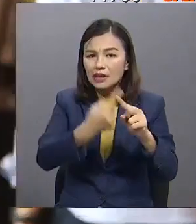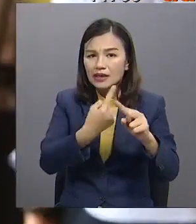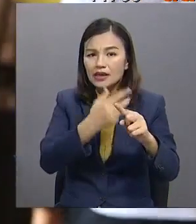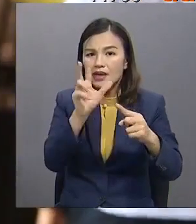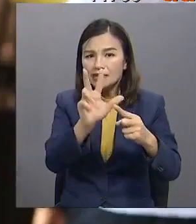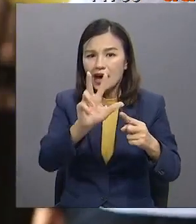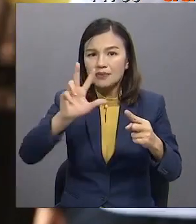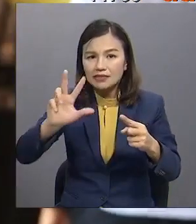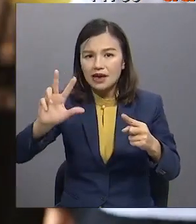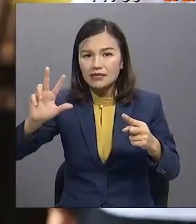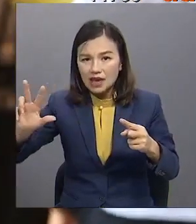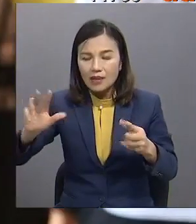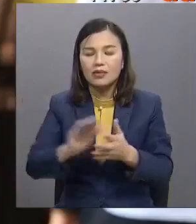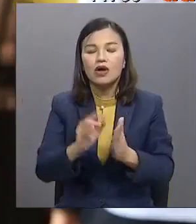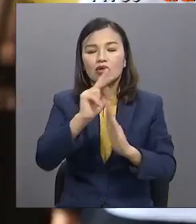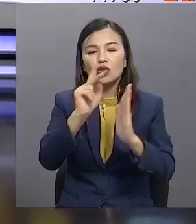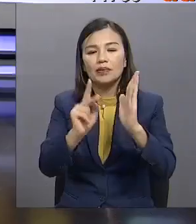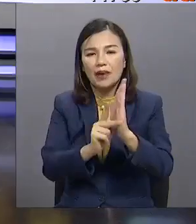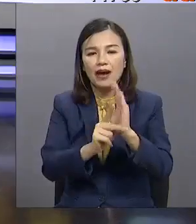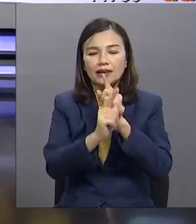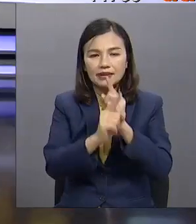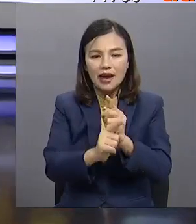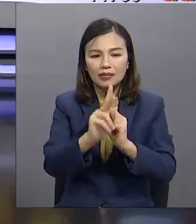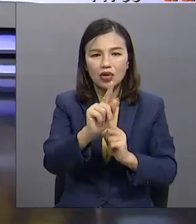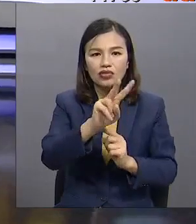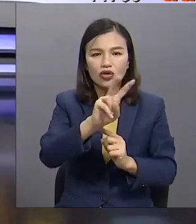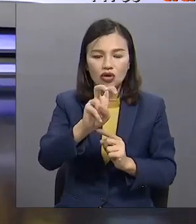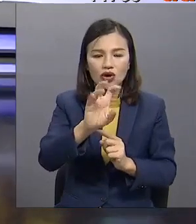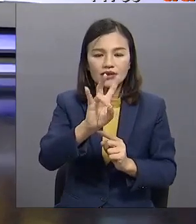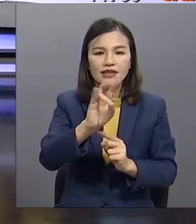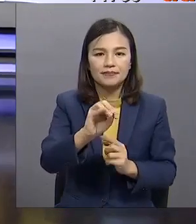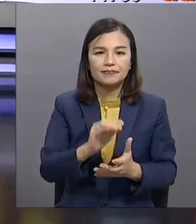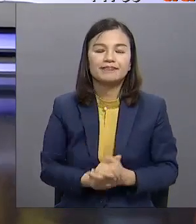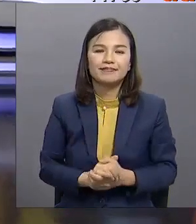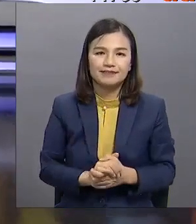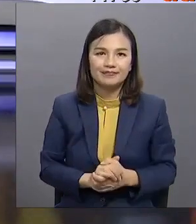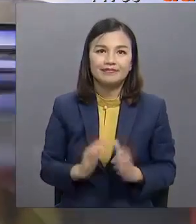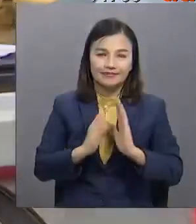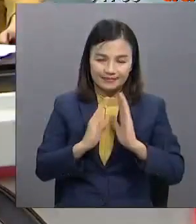นูญมาตรา270กำหนดไว้ครับ ค่ะขอบคุณคุณสัญญากรค่ะ